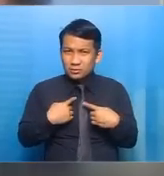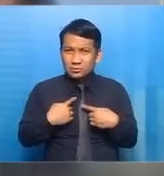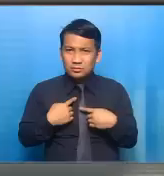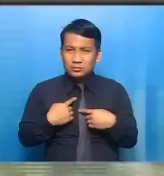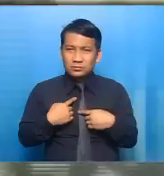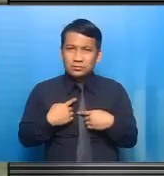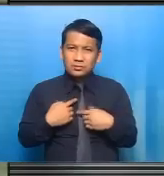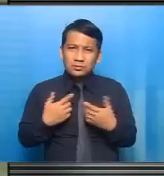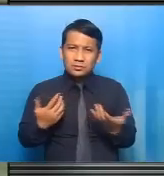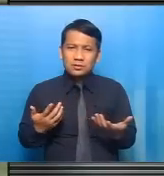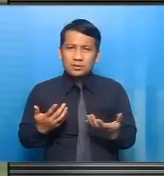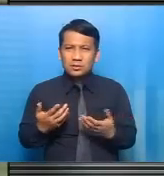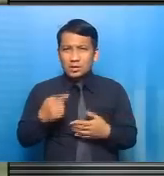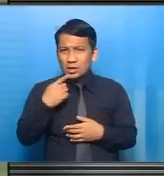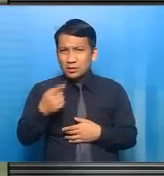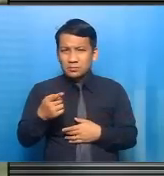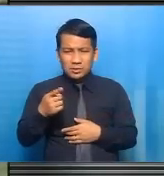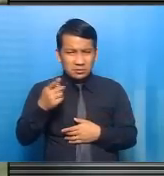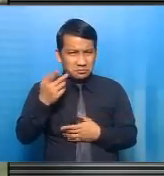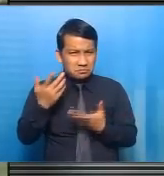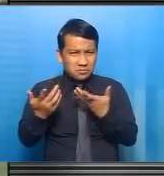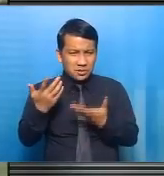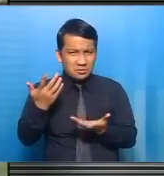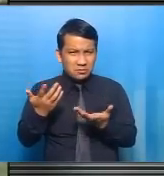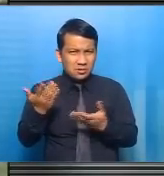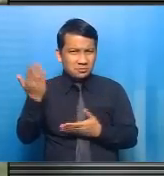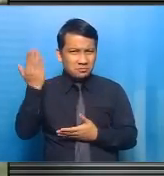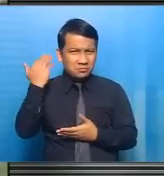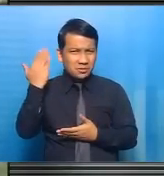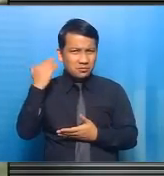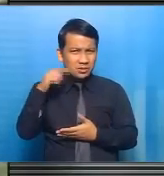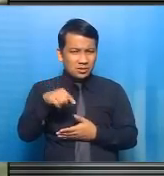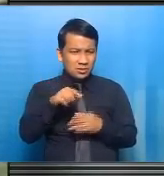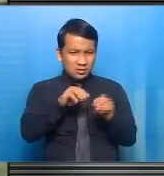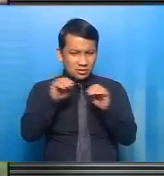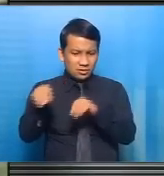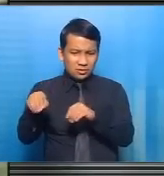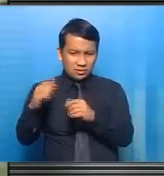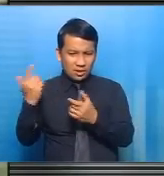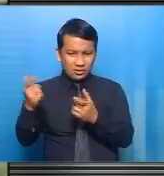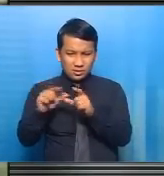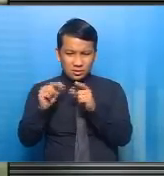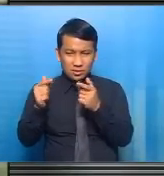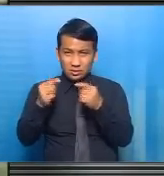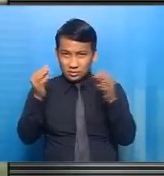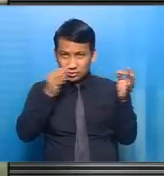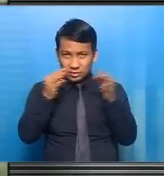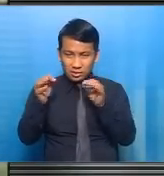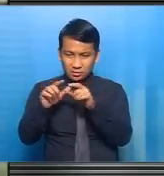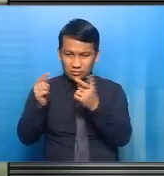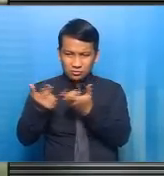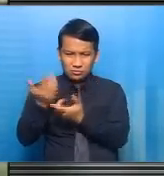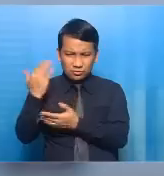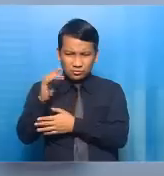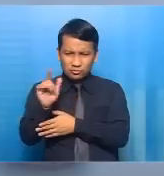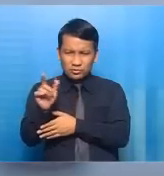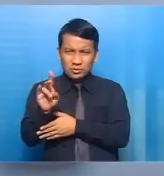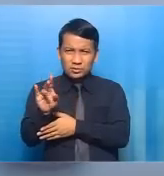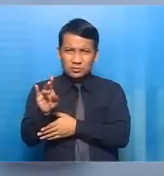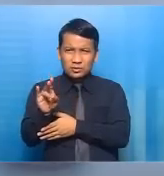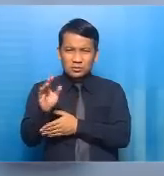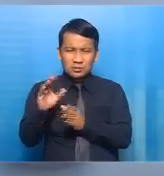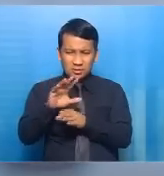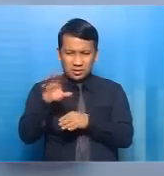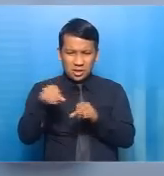sir ha. Sinabi pa ni Colonel na dating naka-assign daw sa Drug Enforcement Unit si Hilario noong 2017.